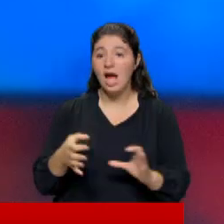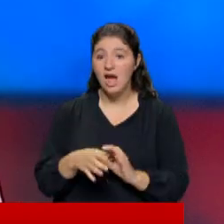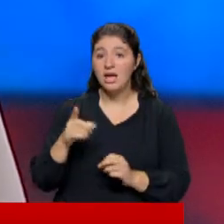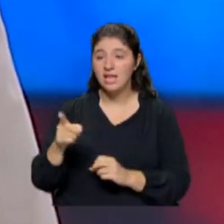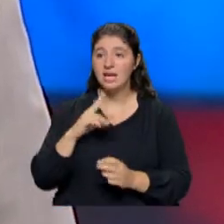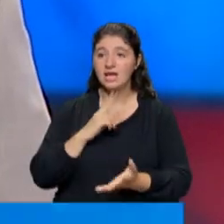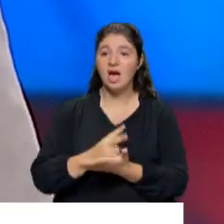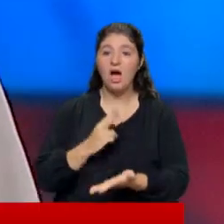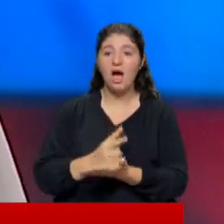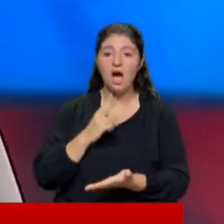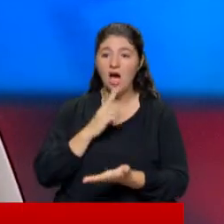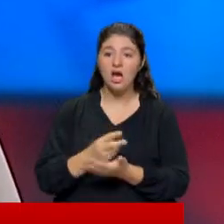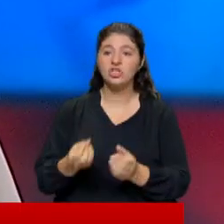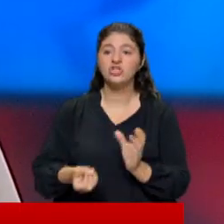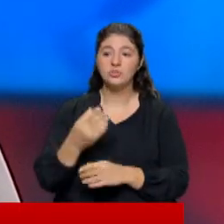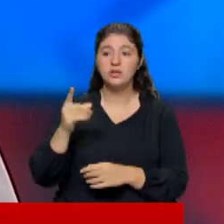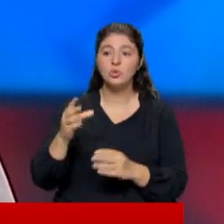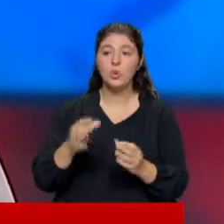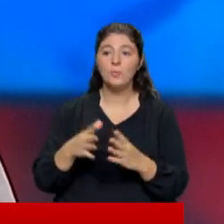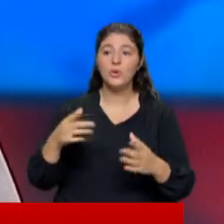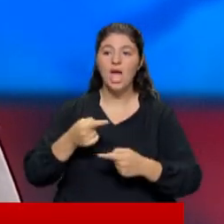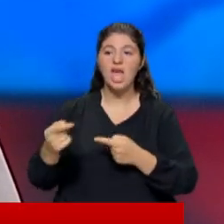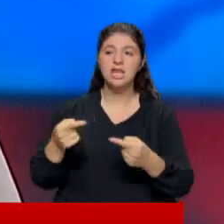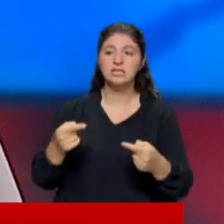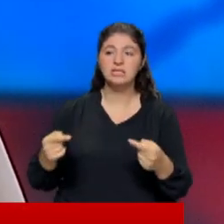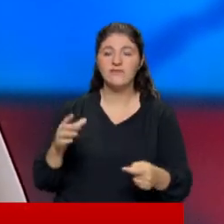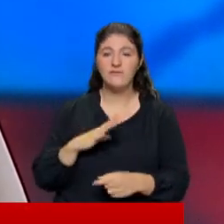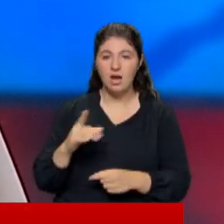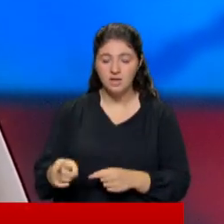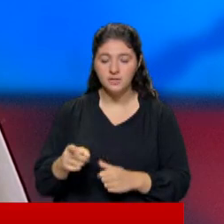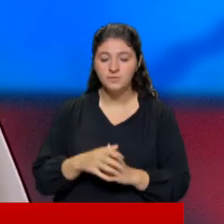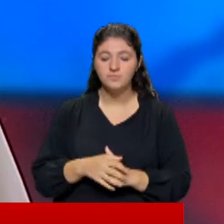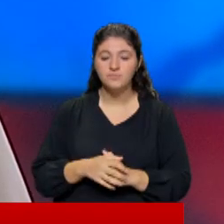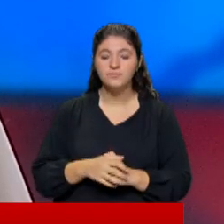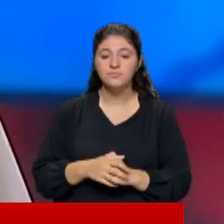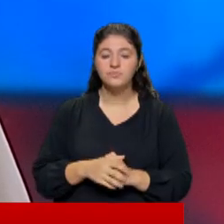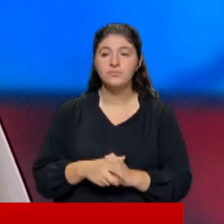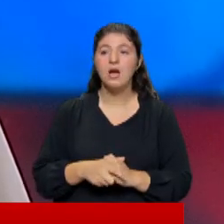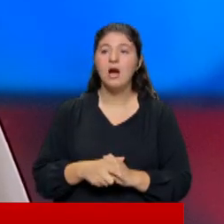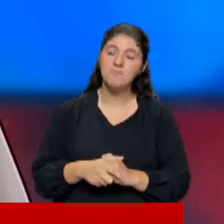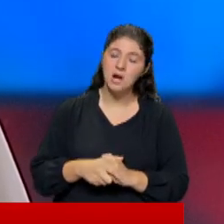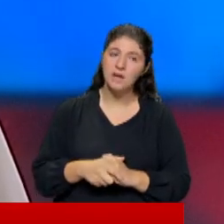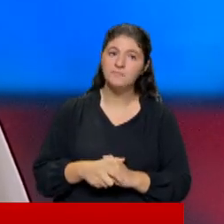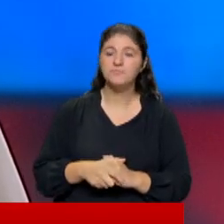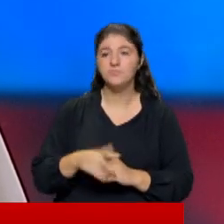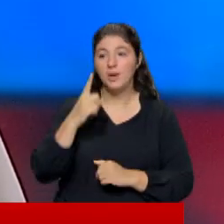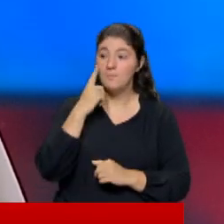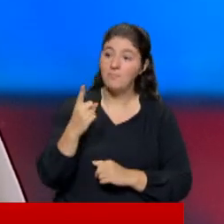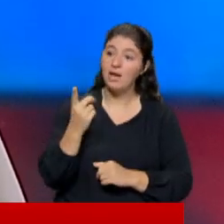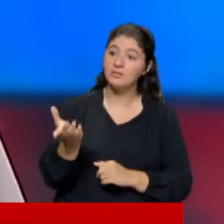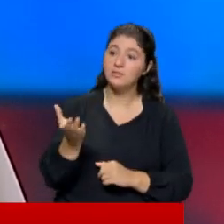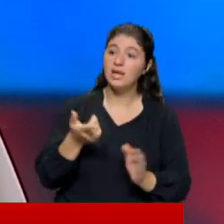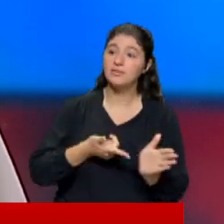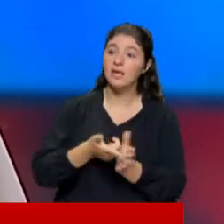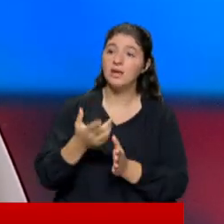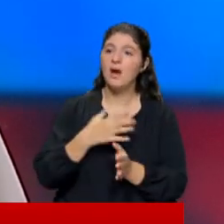ilgili kararların alınmasında çok büyük eksiklikler var. Ama baktığımız zaman